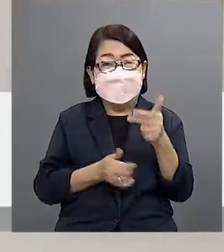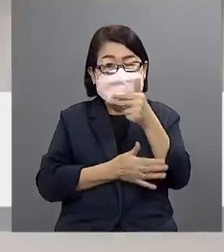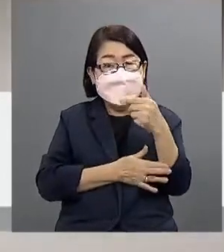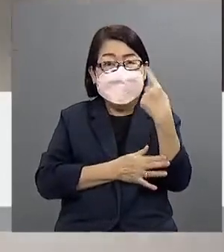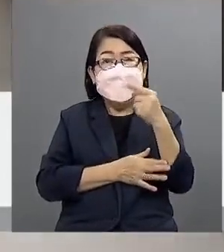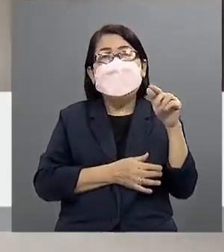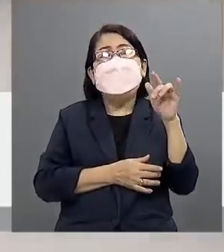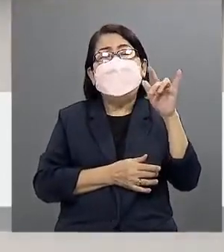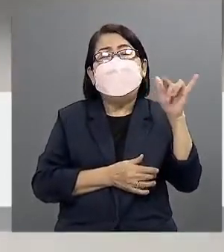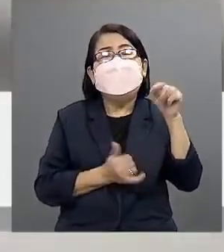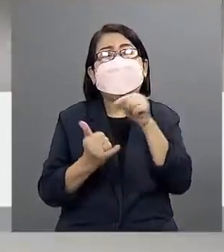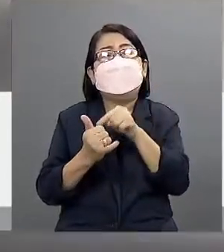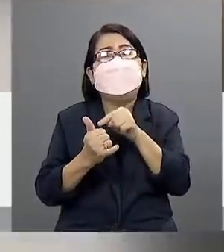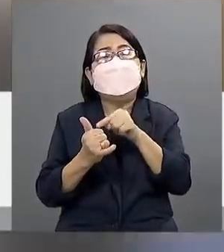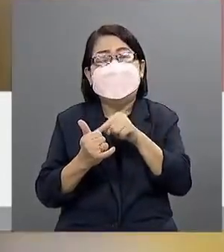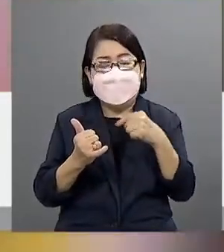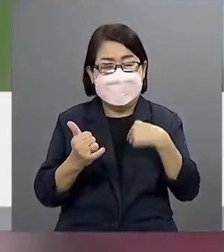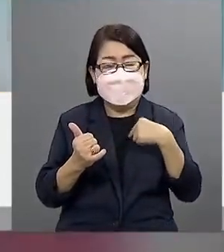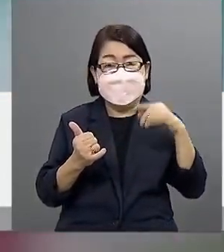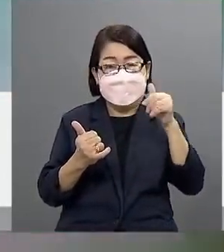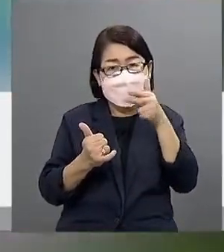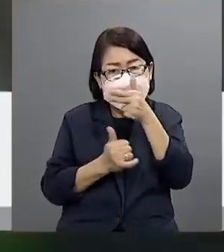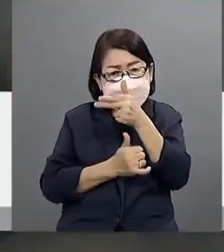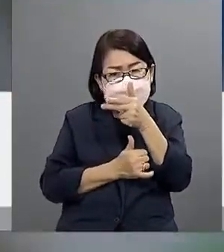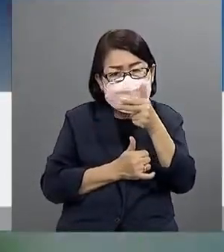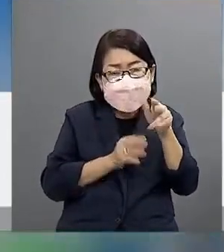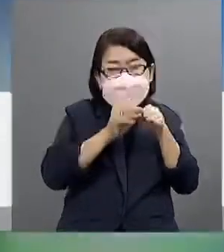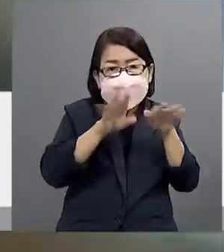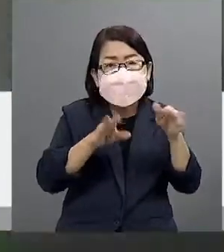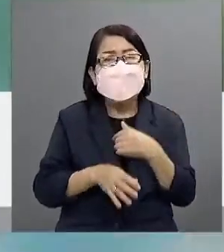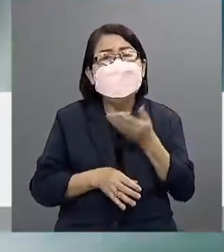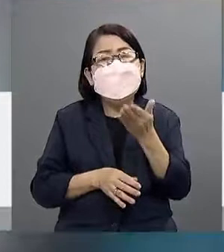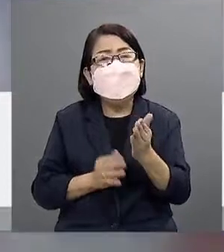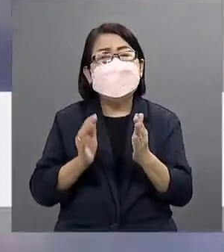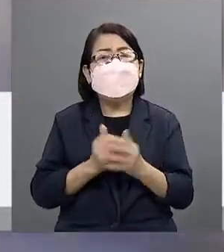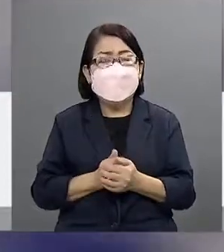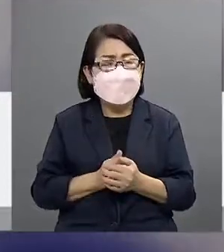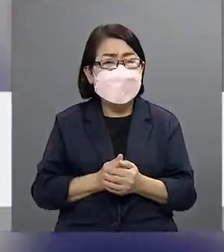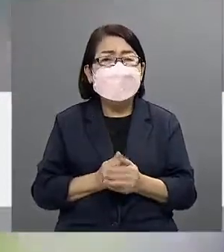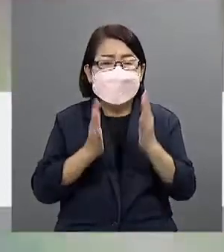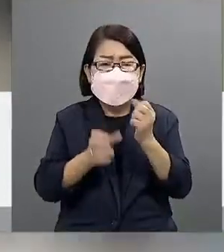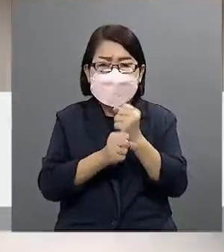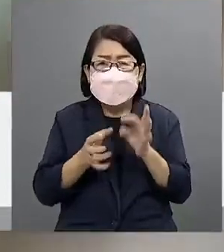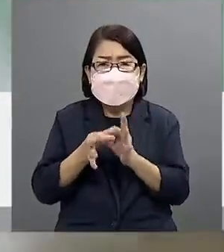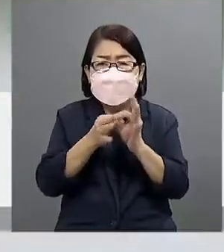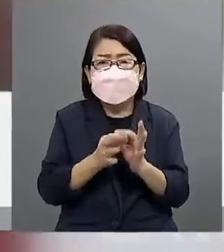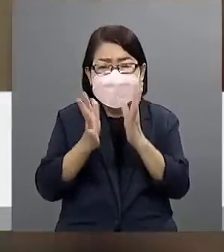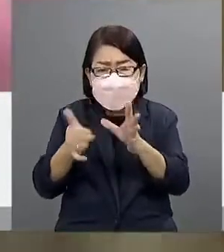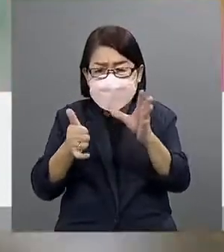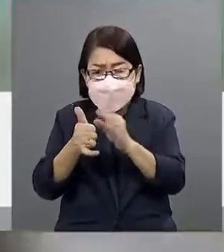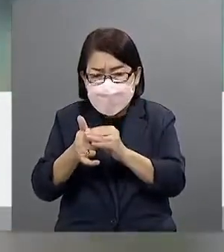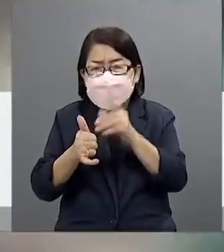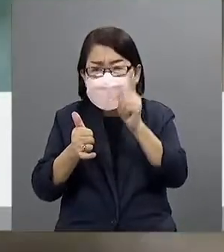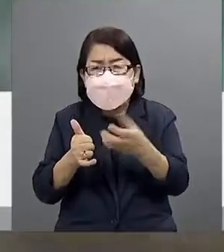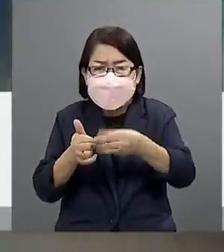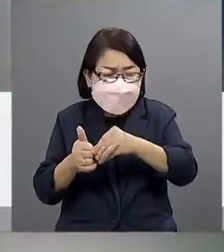อภาพออกมาเพื่อขอให้เจ้าหน้าที่หรือหน่วยงานที่เกี่ยวข้องช่วยคัดแยกผู้ติดเชื้อออกจากกันหน่อยค่ะเพราะไปตรวจห